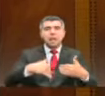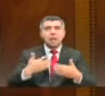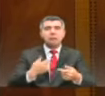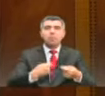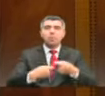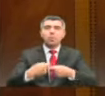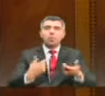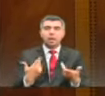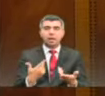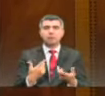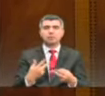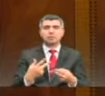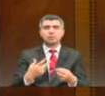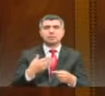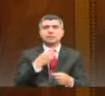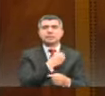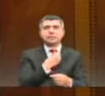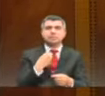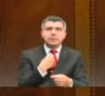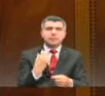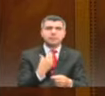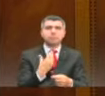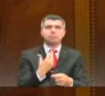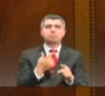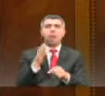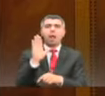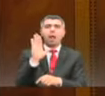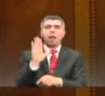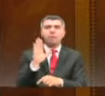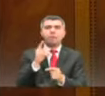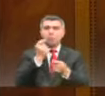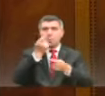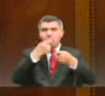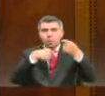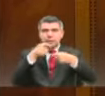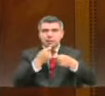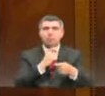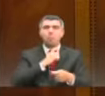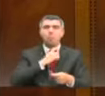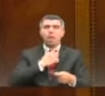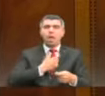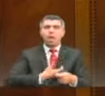هذه التغطية الصحية، الأطباء، الموثقون، المهندسون، المحامون،